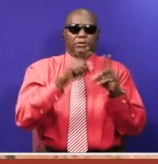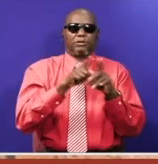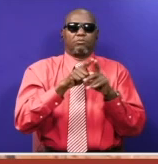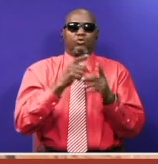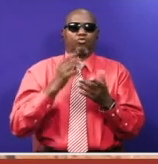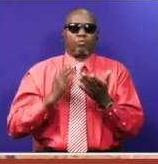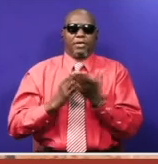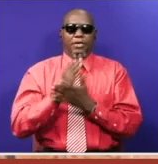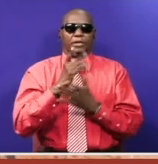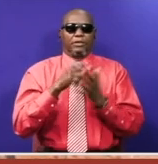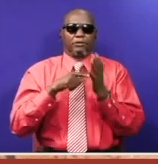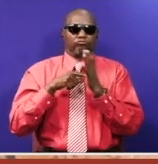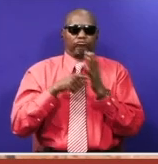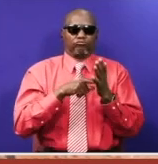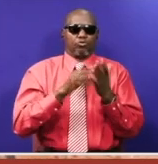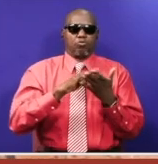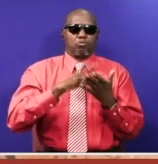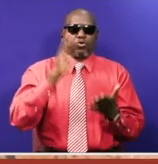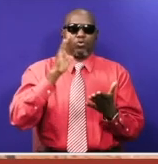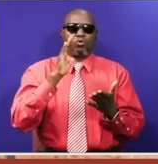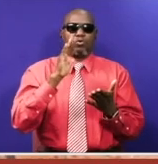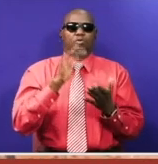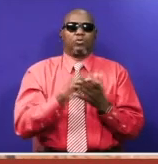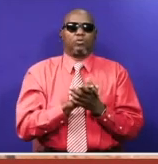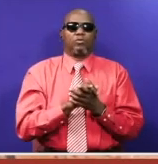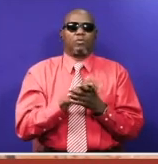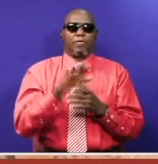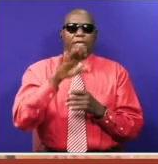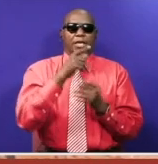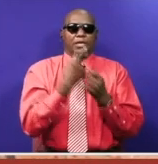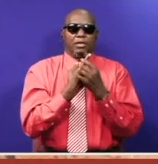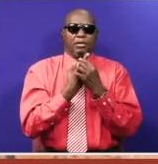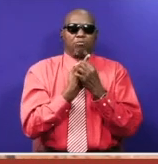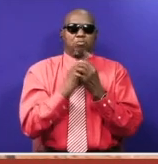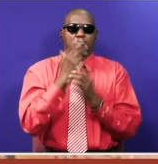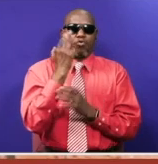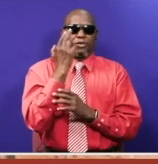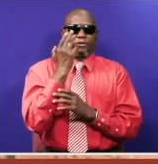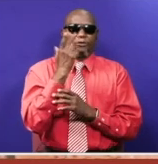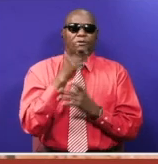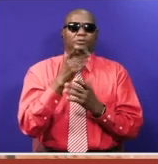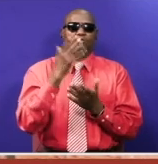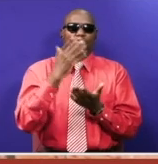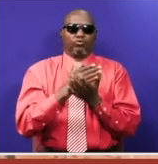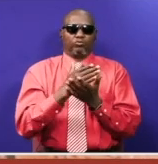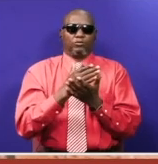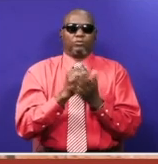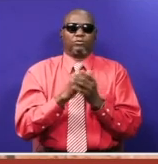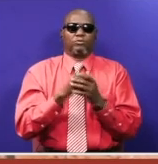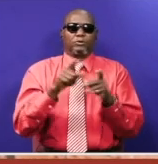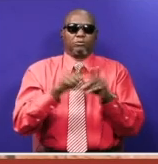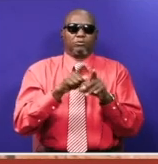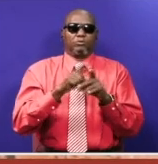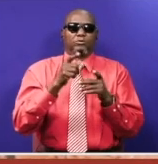wakitia fora zaidi katika kuzima milio ya risasi. Katika kupongeza hatua hiyo, serikali ya kitaifa na ya kaunti na shirika